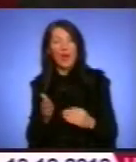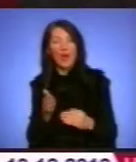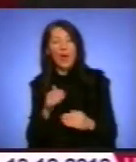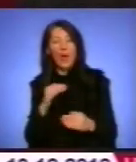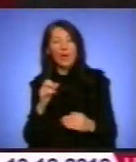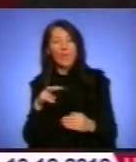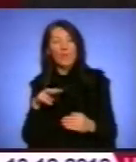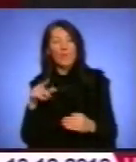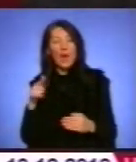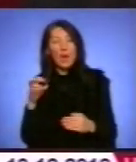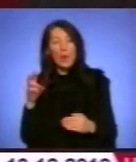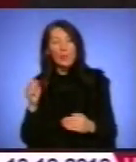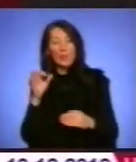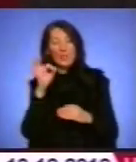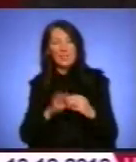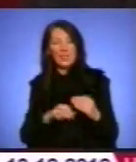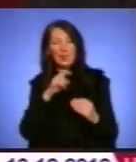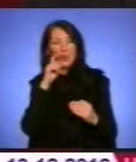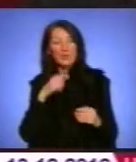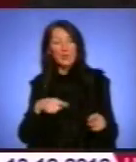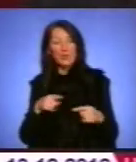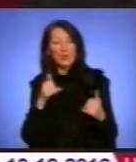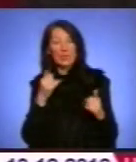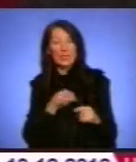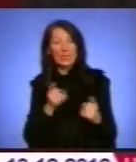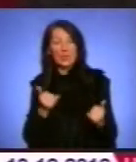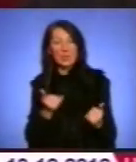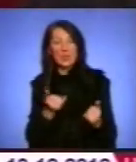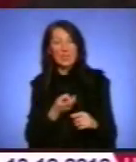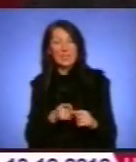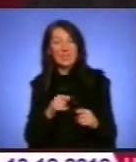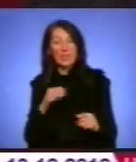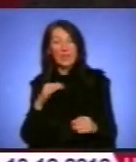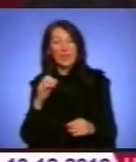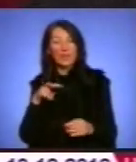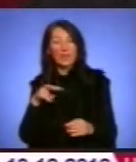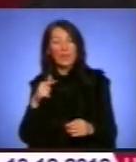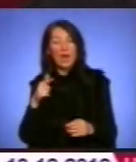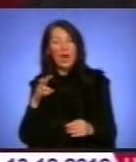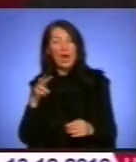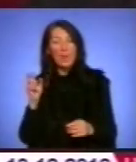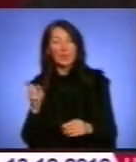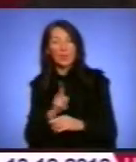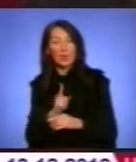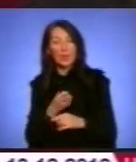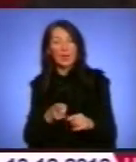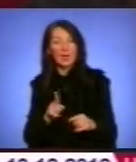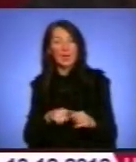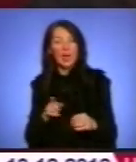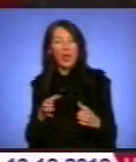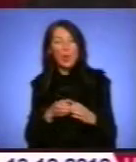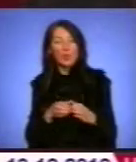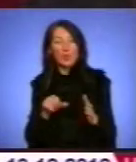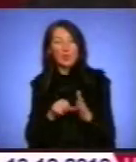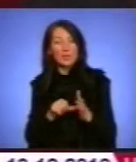флагманом західноукраїнського футболу. Тепер це флагман Тернополя. Ця команда представляє Тернопіль. Звичайно, за таку